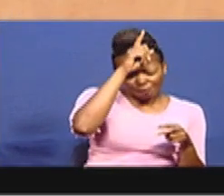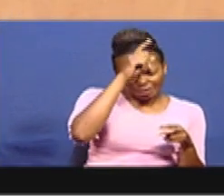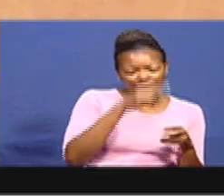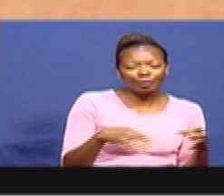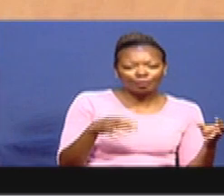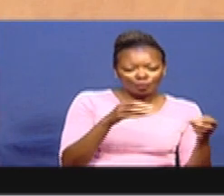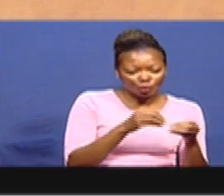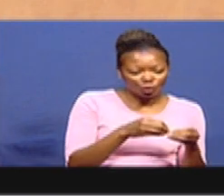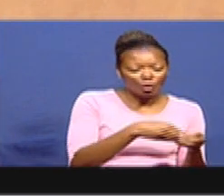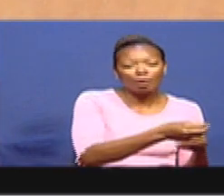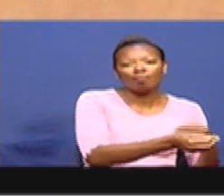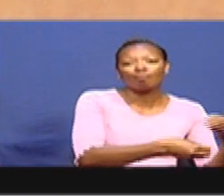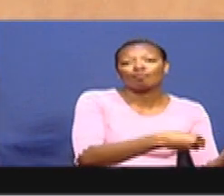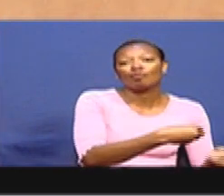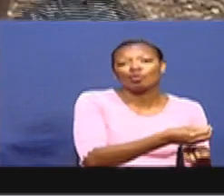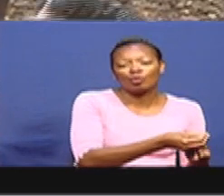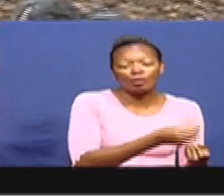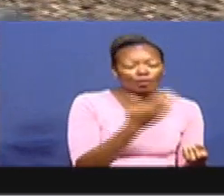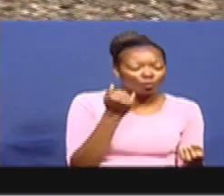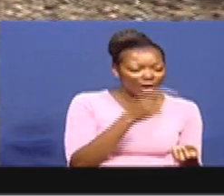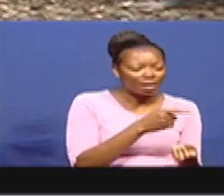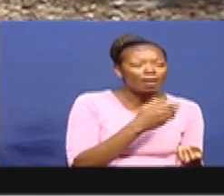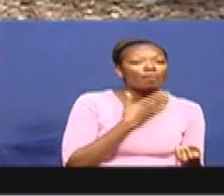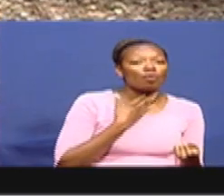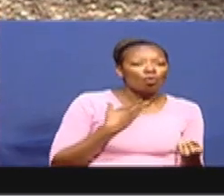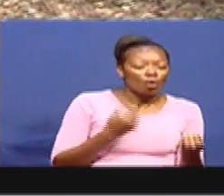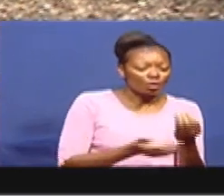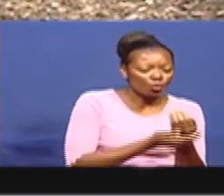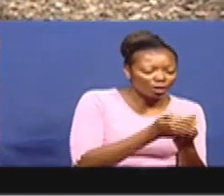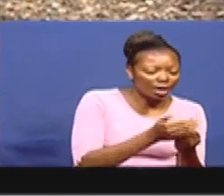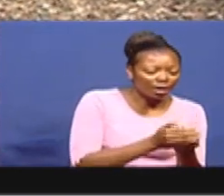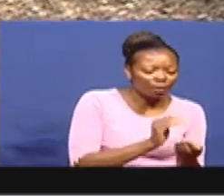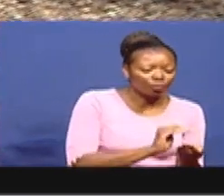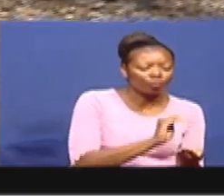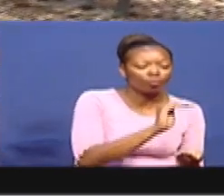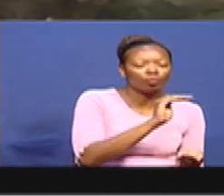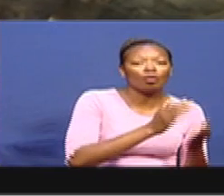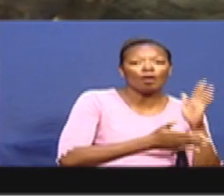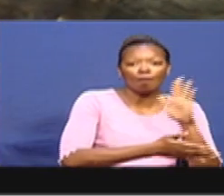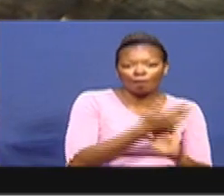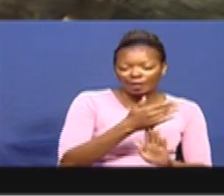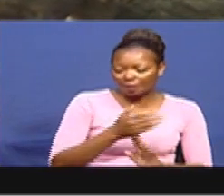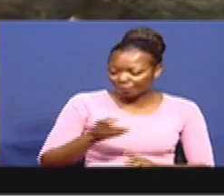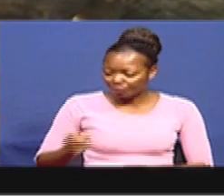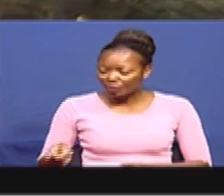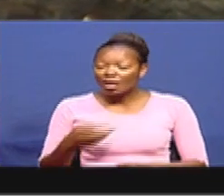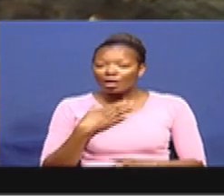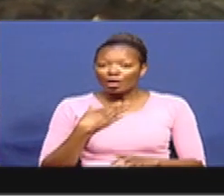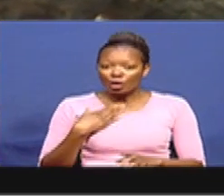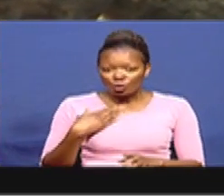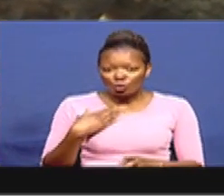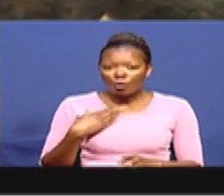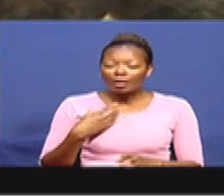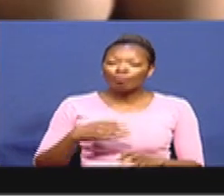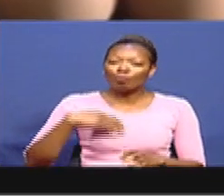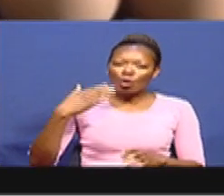hiyo chikimas na growers. Ili kupunguza changamoto na kuwafanya watage kwa wingi, kuku wao wamefugwa kwa greenhouse